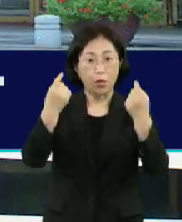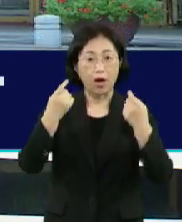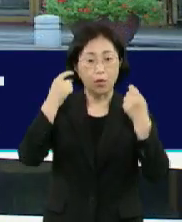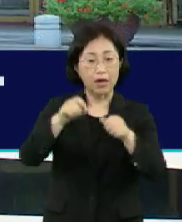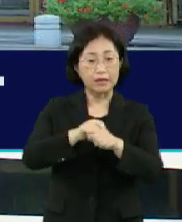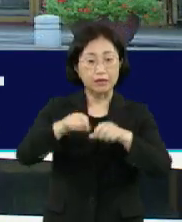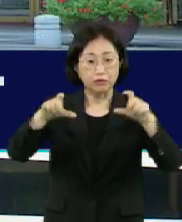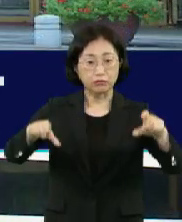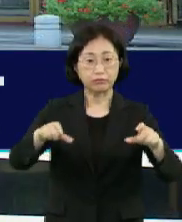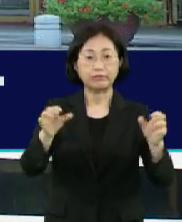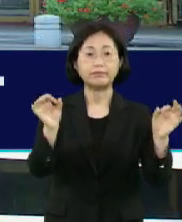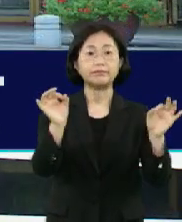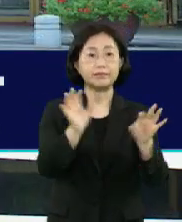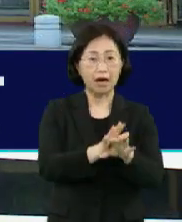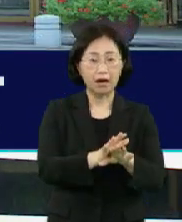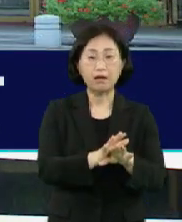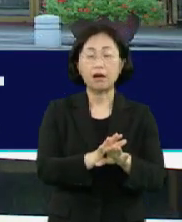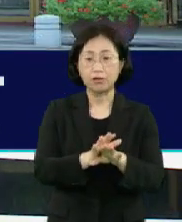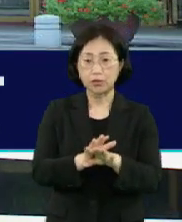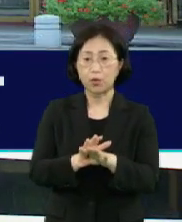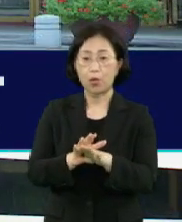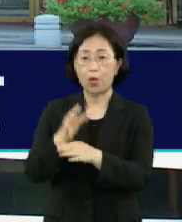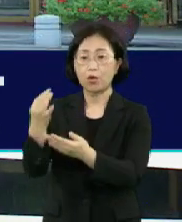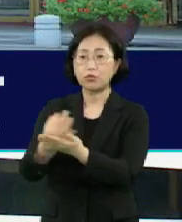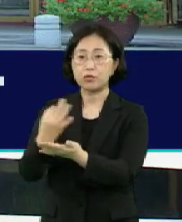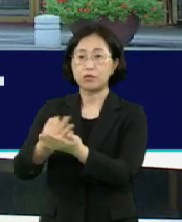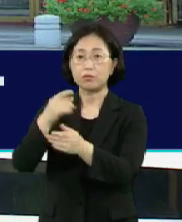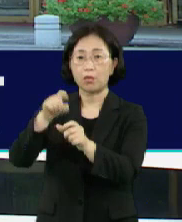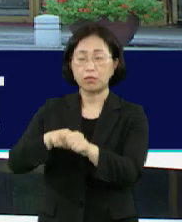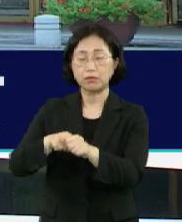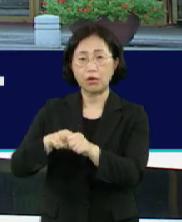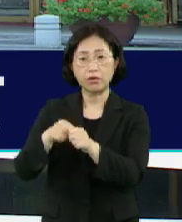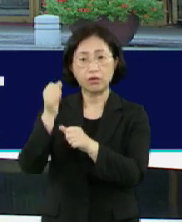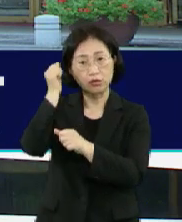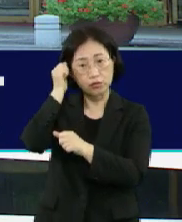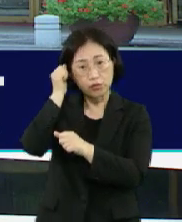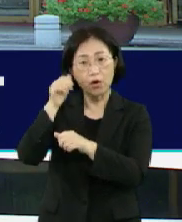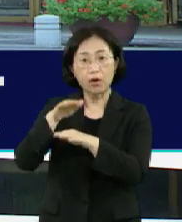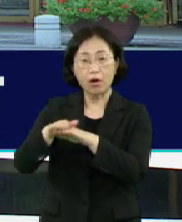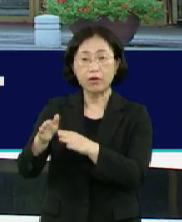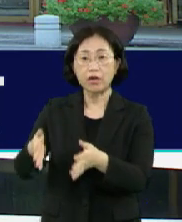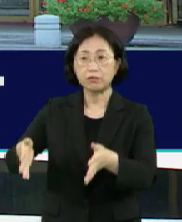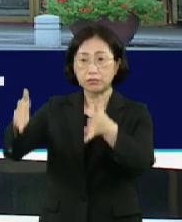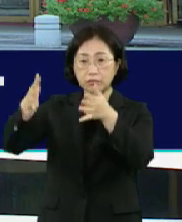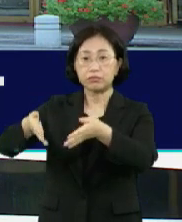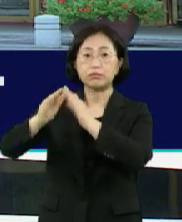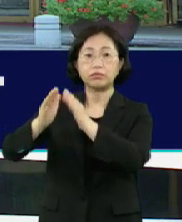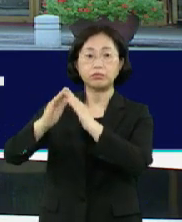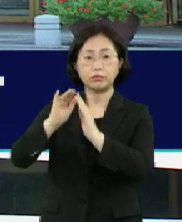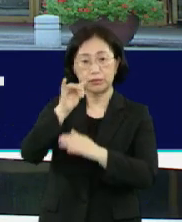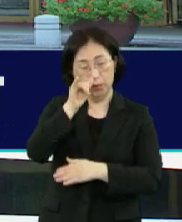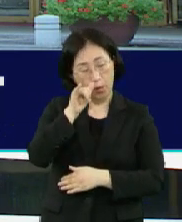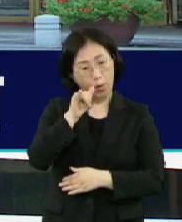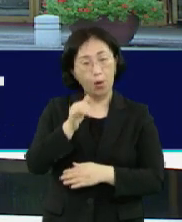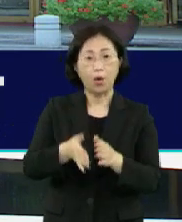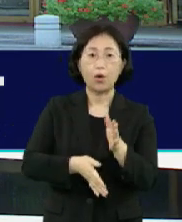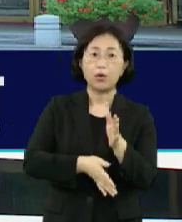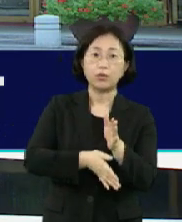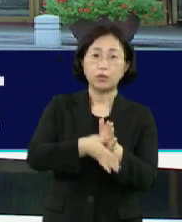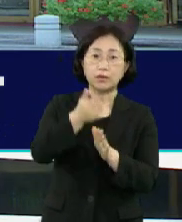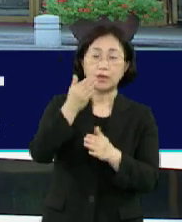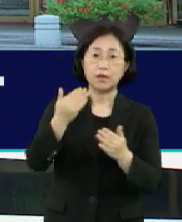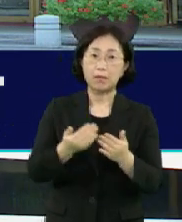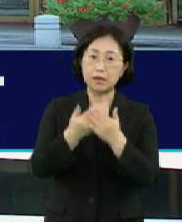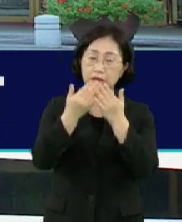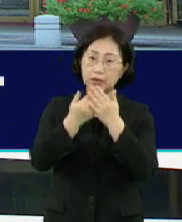사라지고 수익형 부동산 개발 붐으로 주거 밀집 특구로 변질되고 있는데요. 도시 발전에는 문제가 없을까요? 류재일